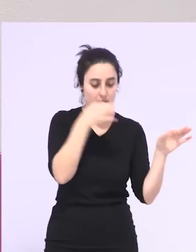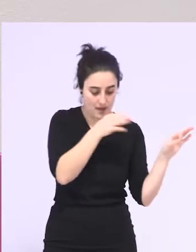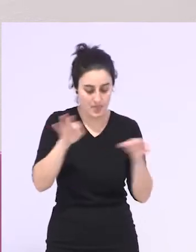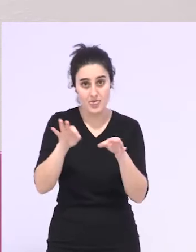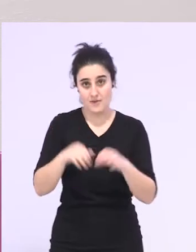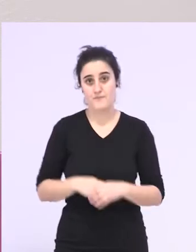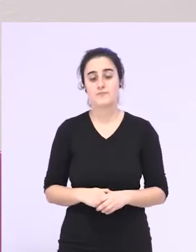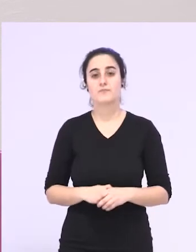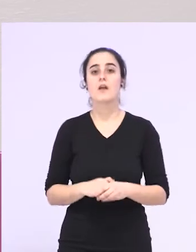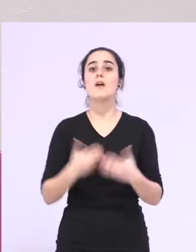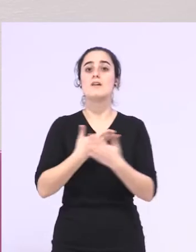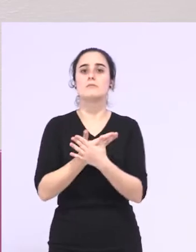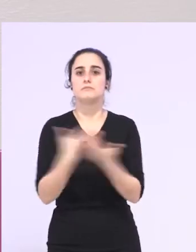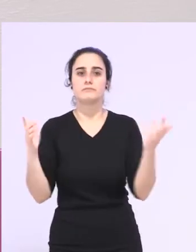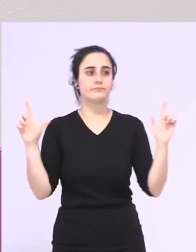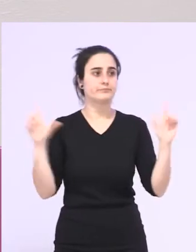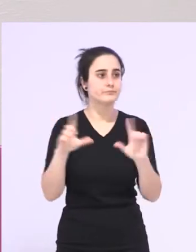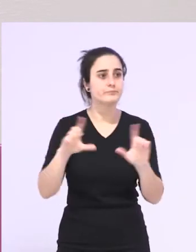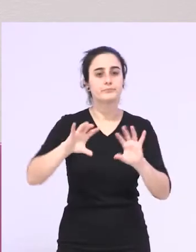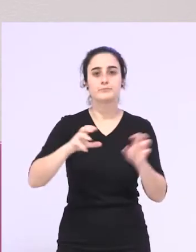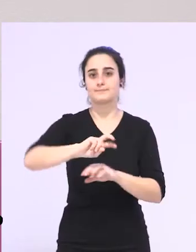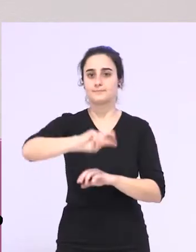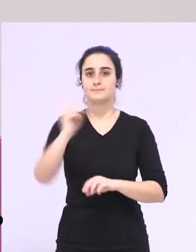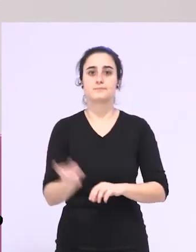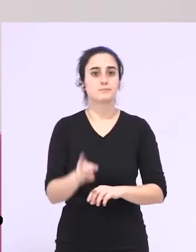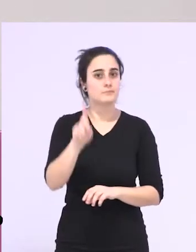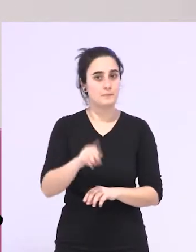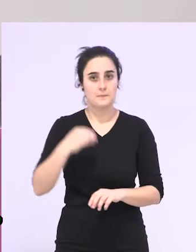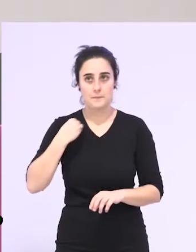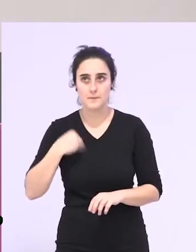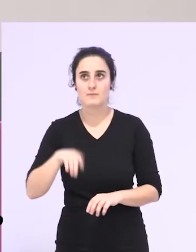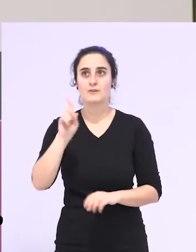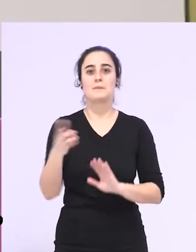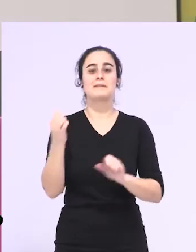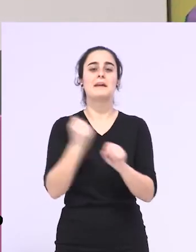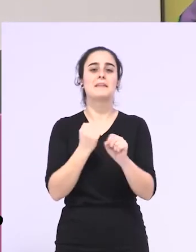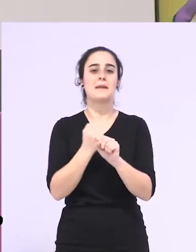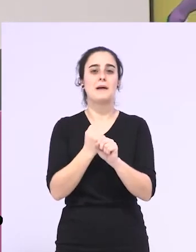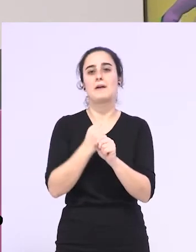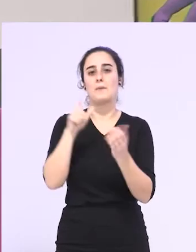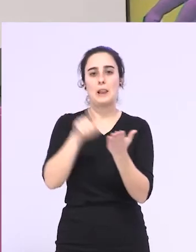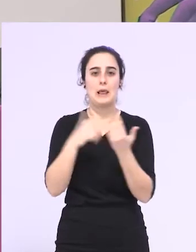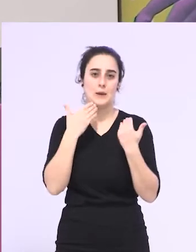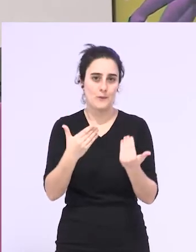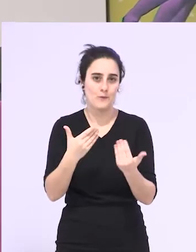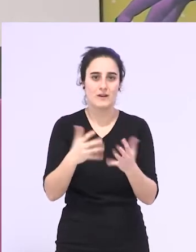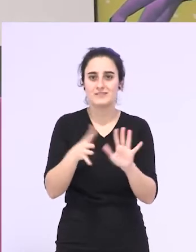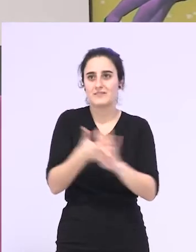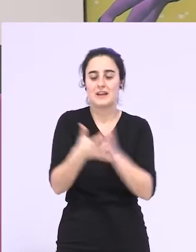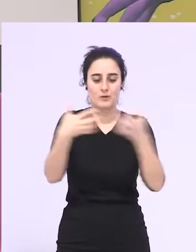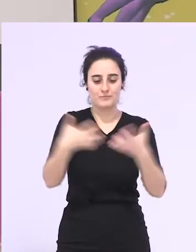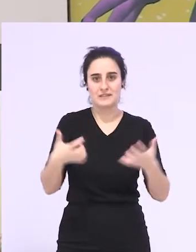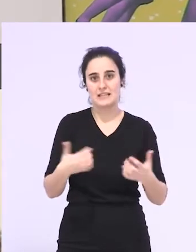Eta komunikabidek, beste hainbeste, ez? Komunikabidetan are gehiago gainera hizkuntzarekin lan egiten dute, orduan, narratibekin lan